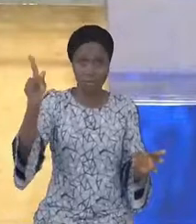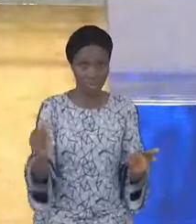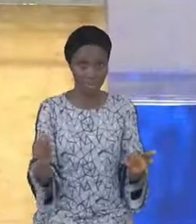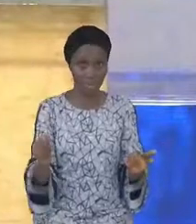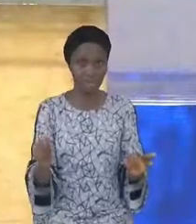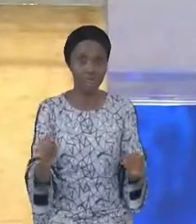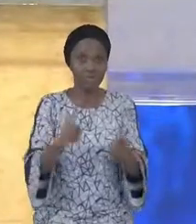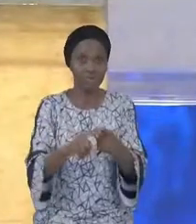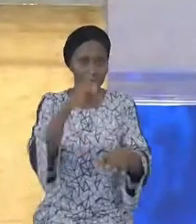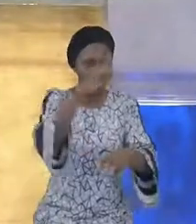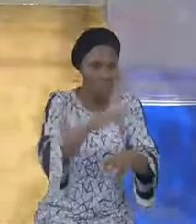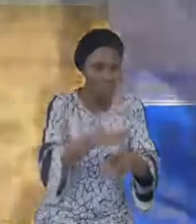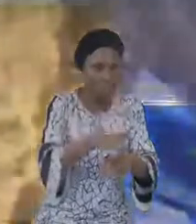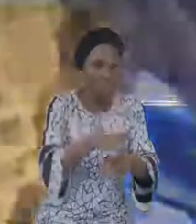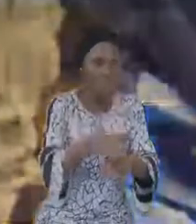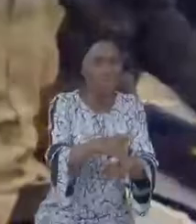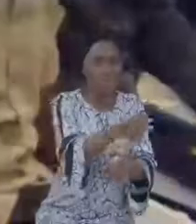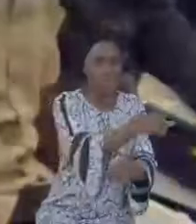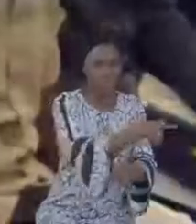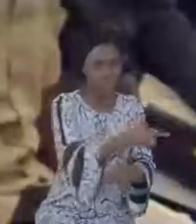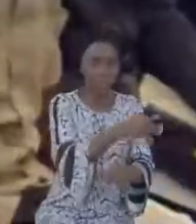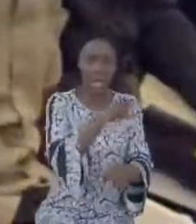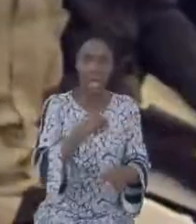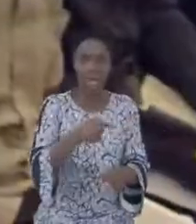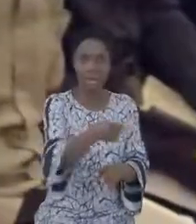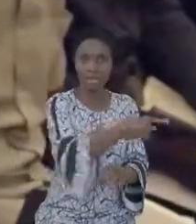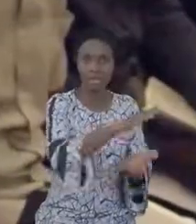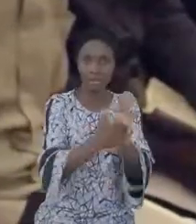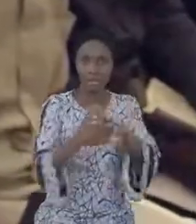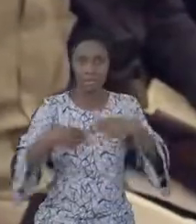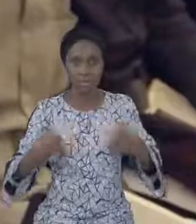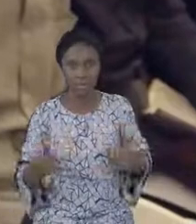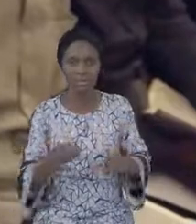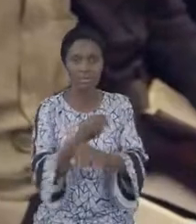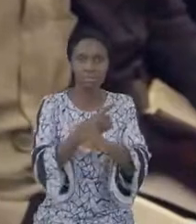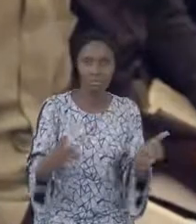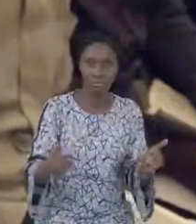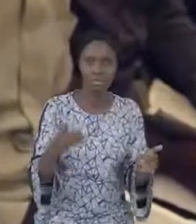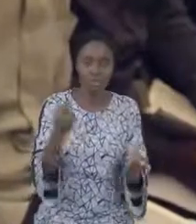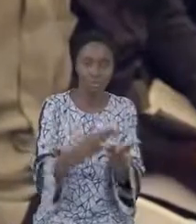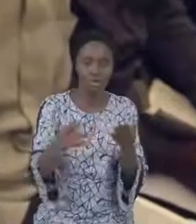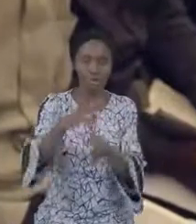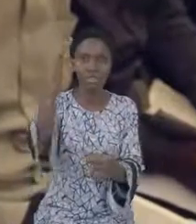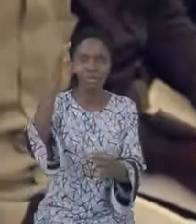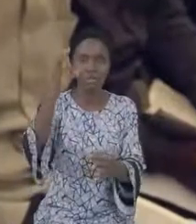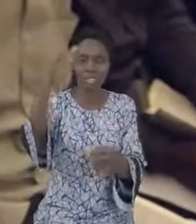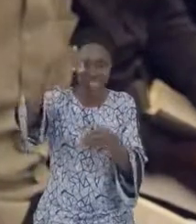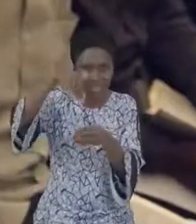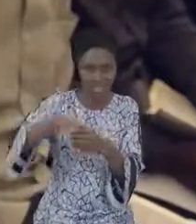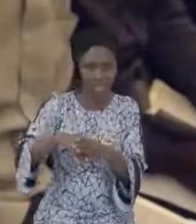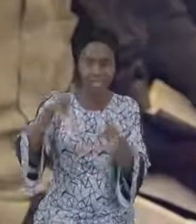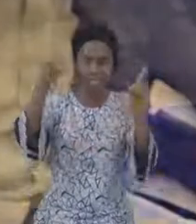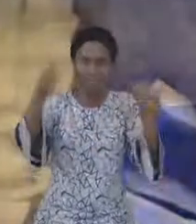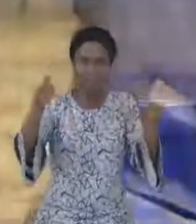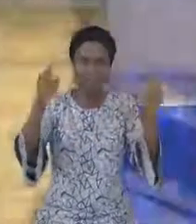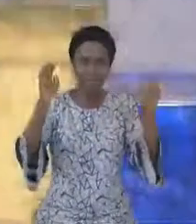gens. Qu'est-ce qui s'est passé? Les gens étaient guéris, délivrés. Le Saint-Esprit en Pierre